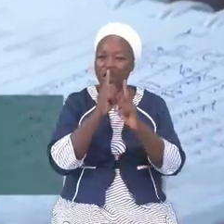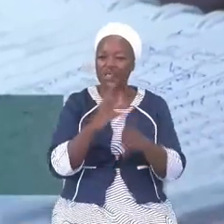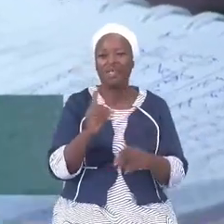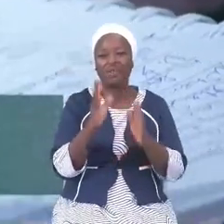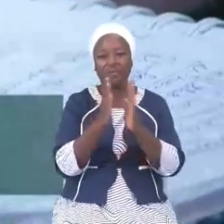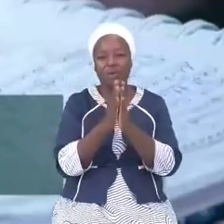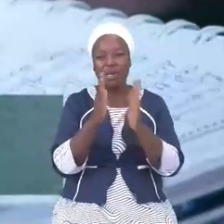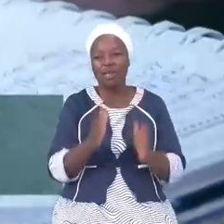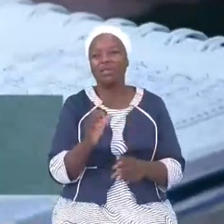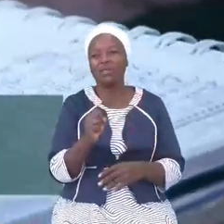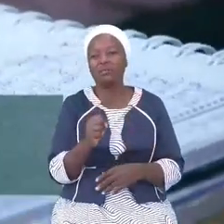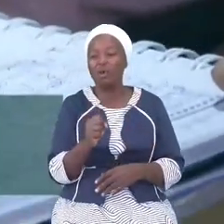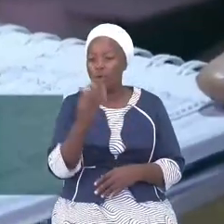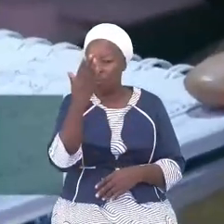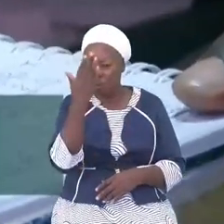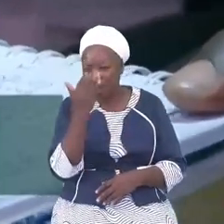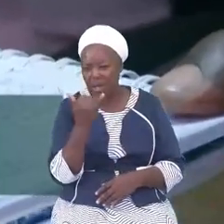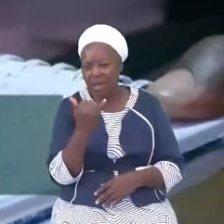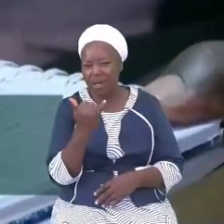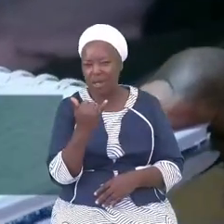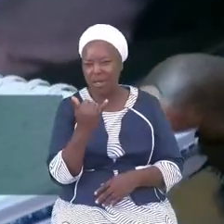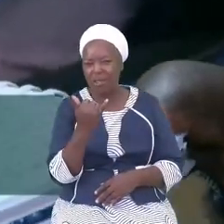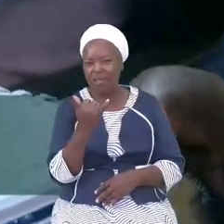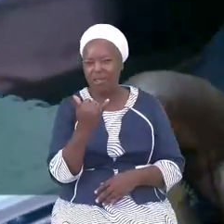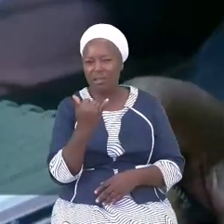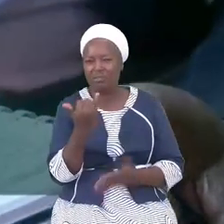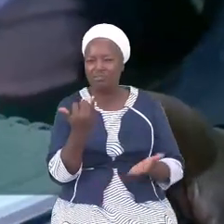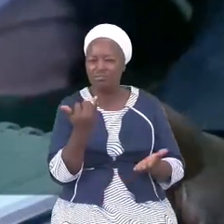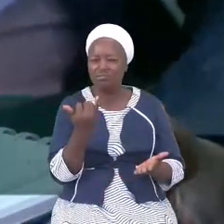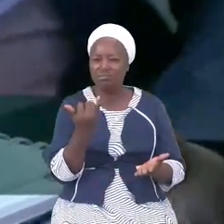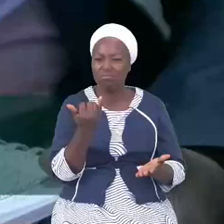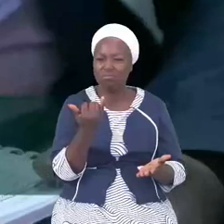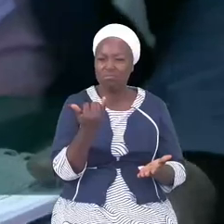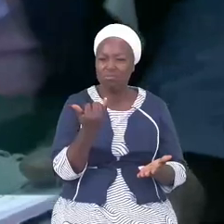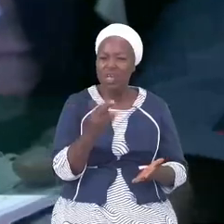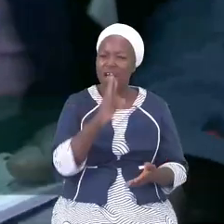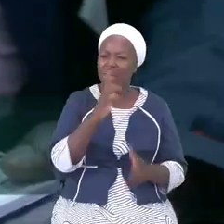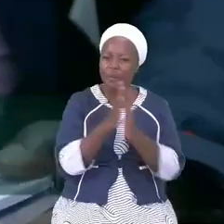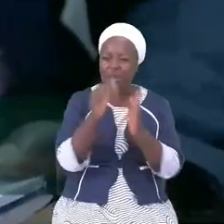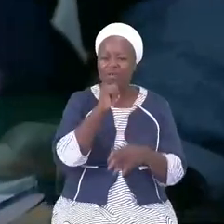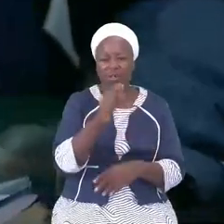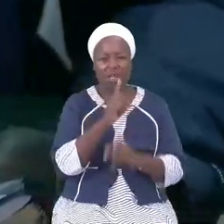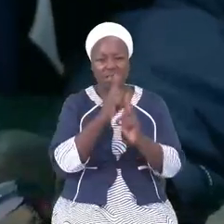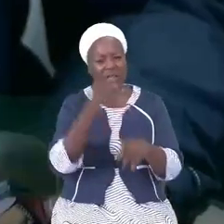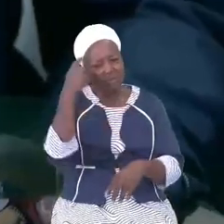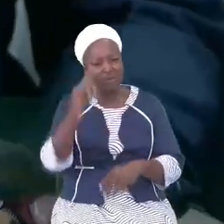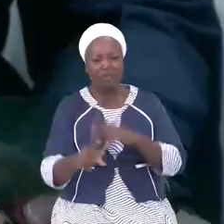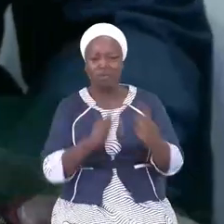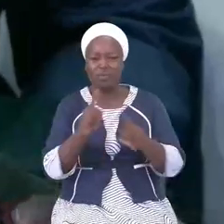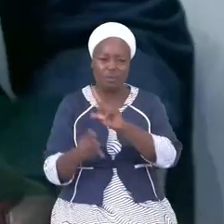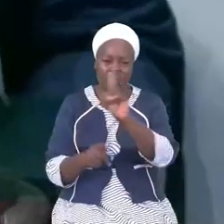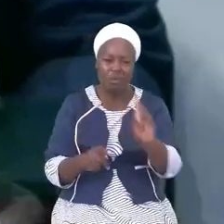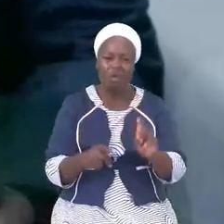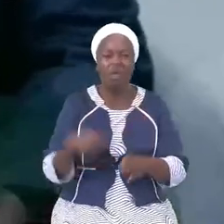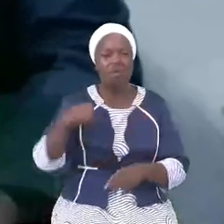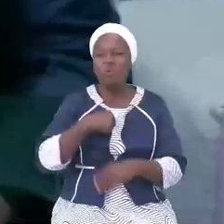prières non exaucées. Pourquoi les prières ne sont-elles pas exaucées? Les gens prient, on